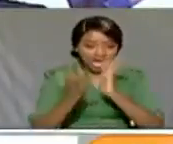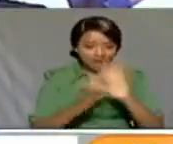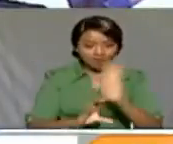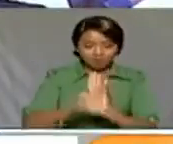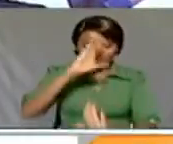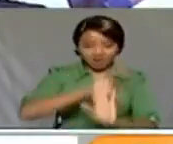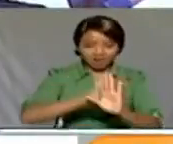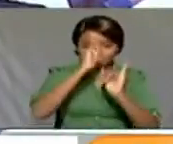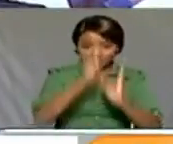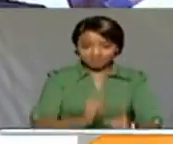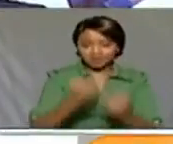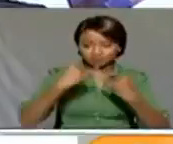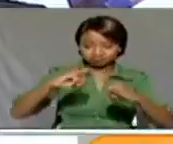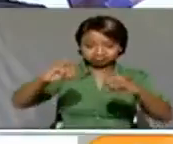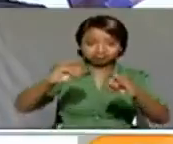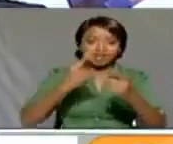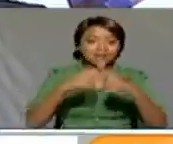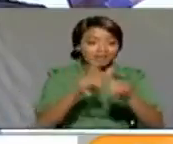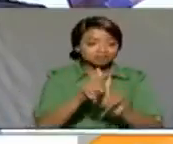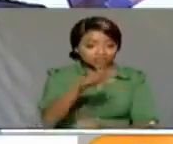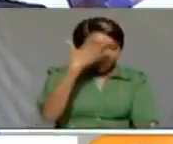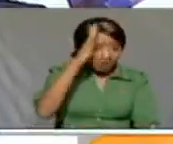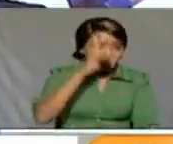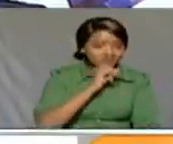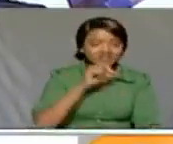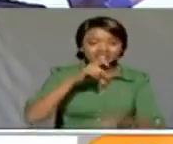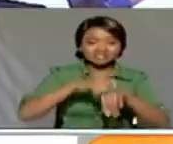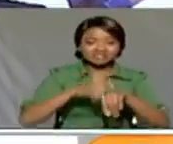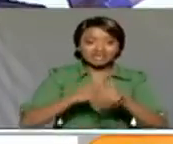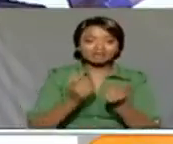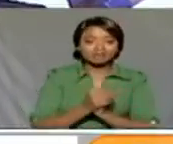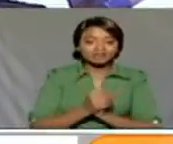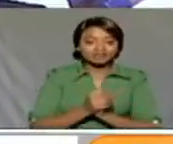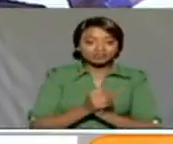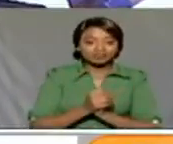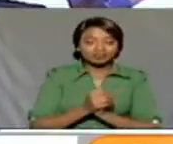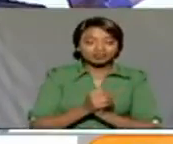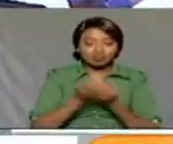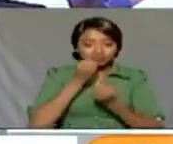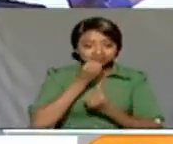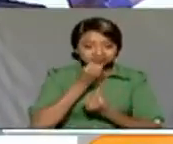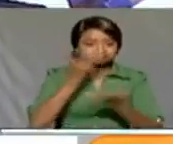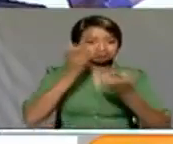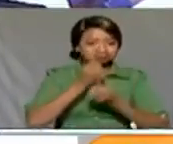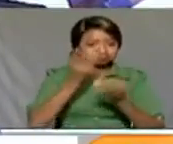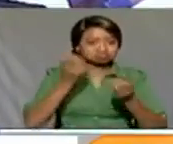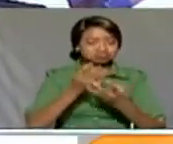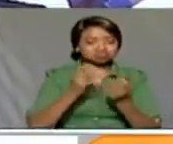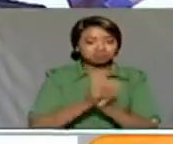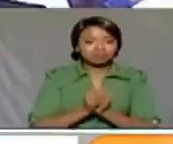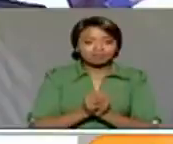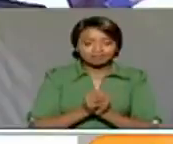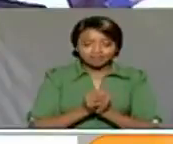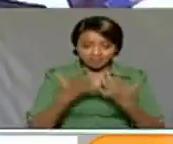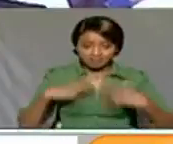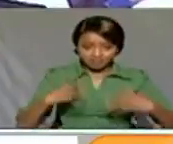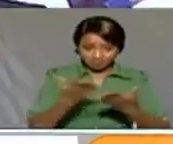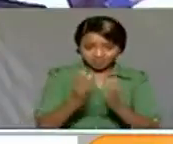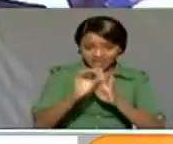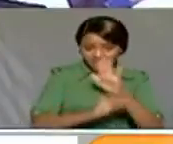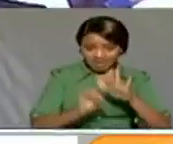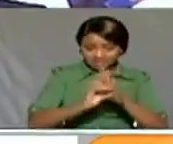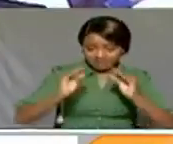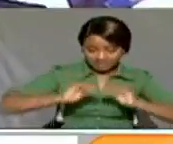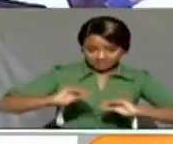elimu. Lakini je, unafahamu kwamba hata kupiga mbizi ni moja ya somo ambalo wanafunzi katika madarasa ya chekechea wanafunzwa